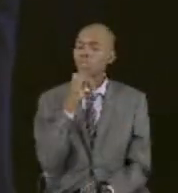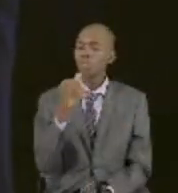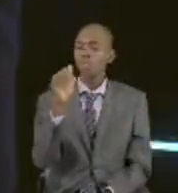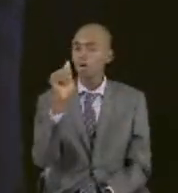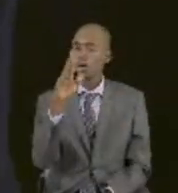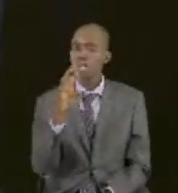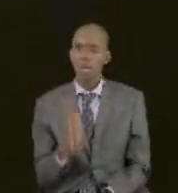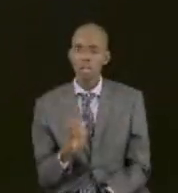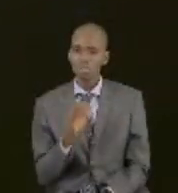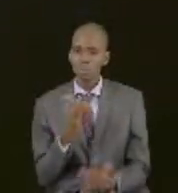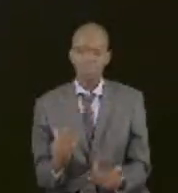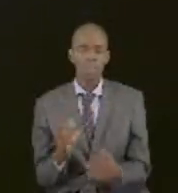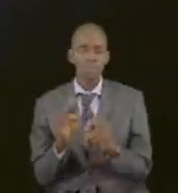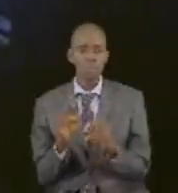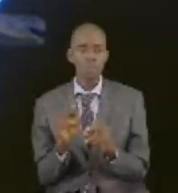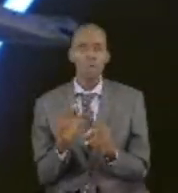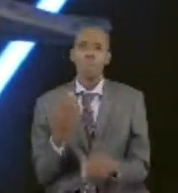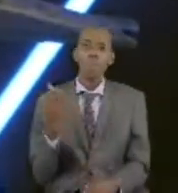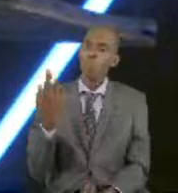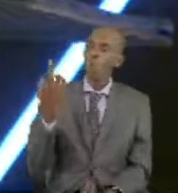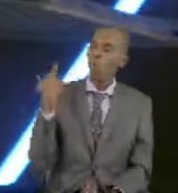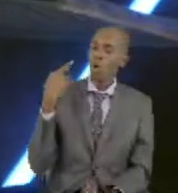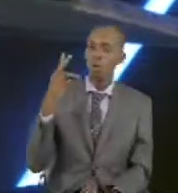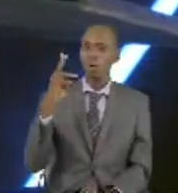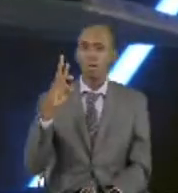Vous étiez, c'est dans le passé, quelques-uns de vous.